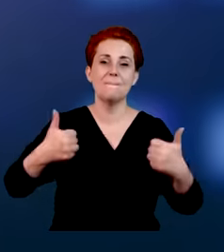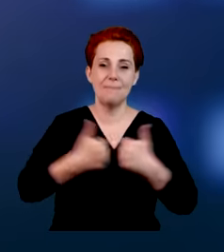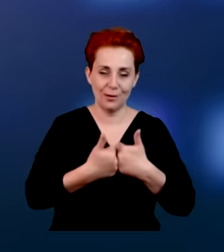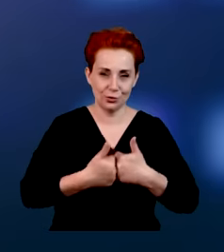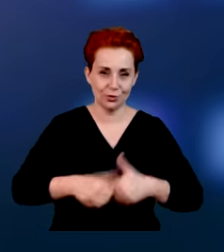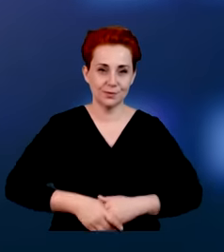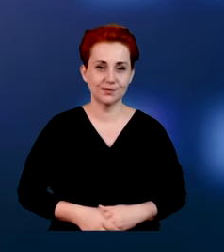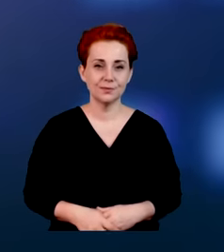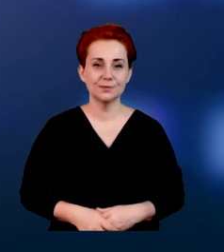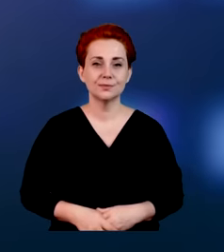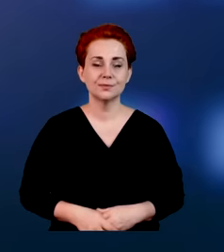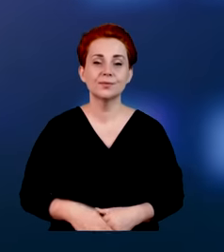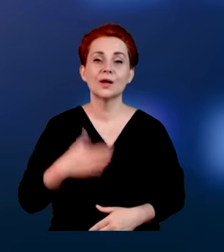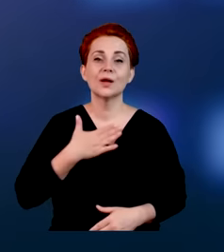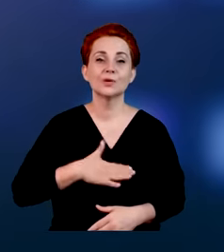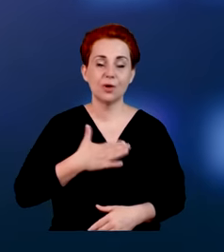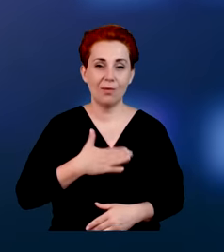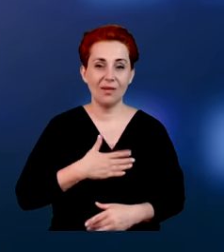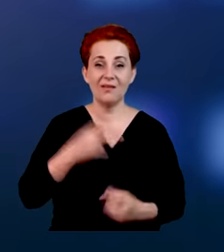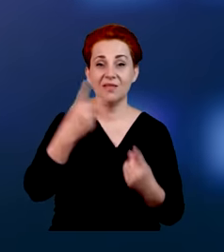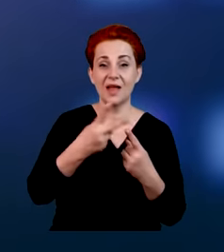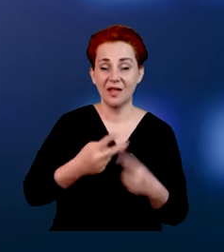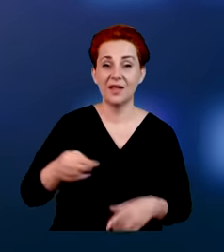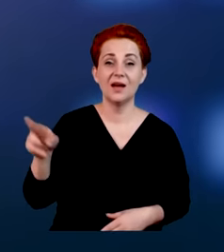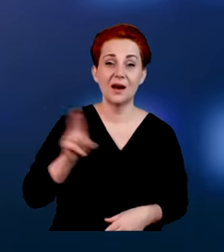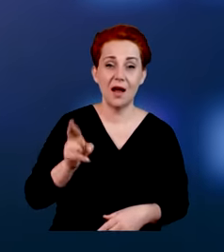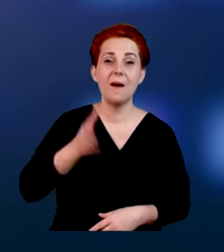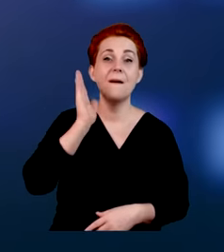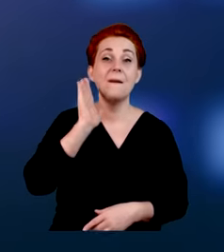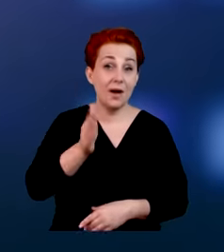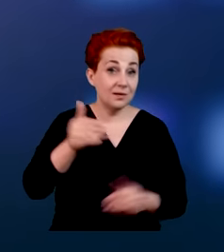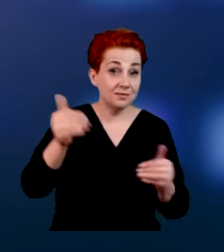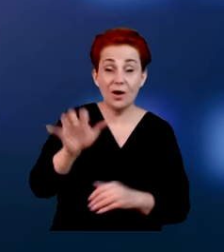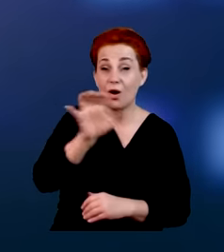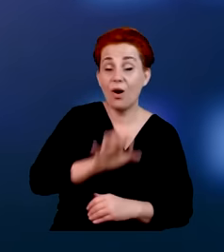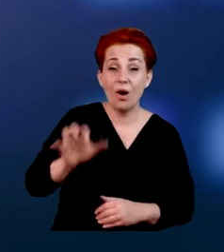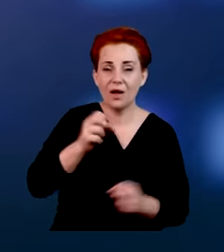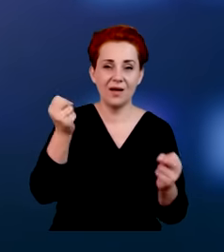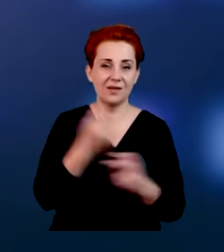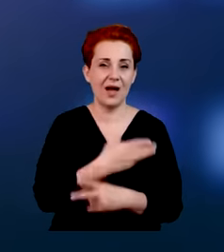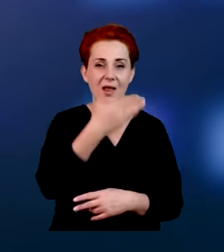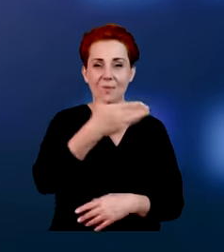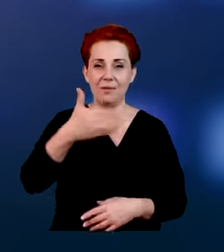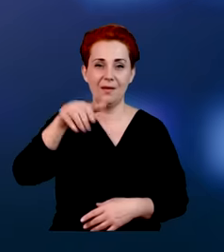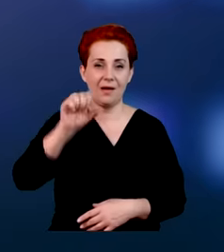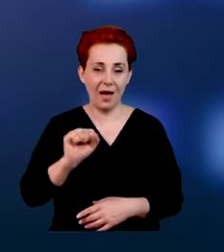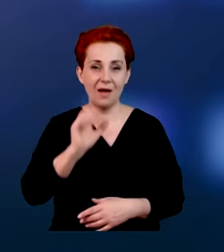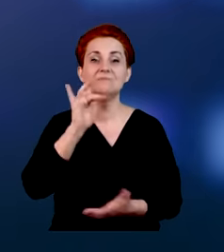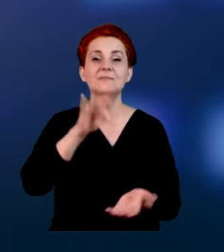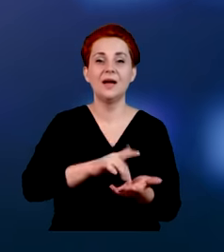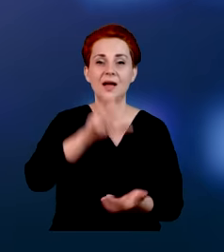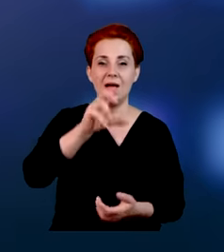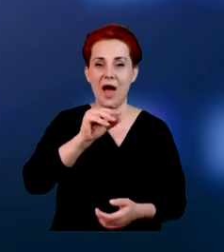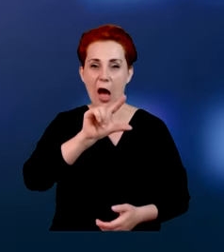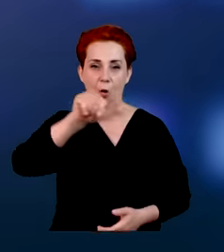Austrii w sobotę na antenie telewizji Republika będzie można obejrzeć galę MMA która odbędzie się w hełmie